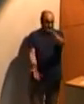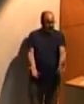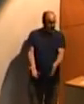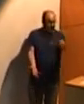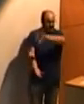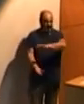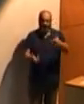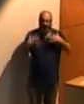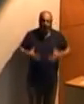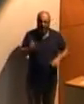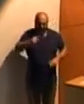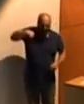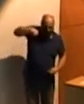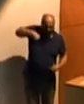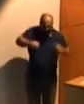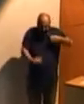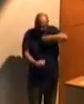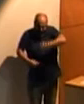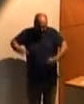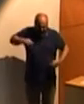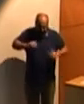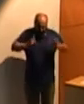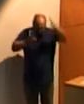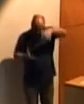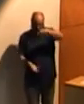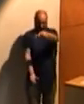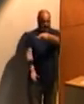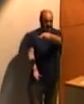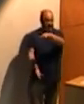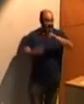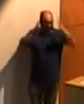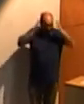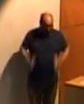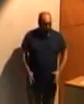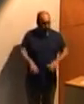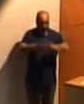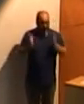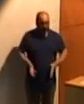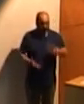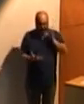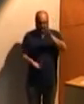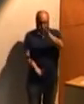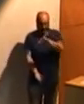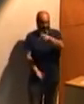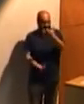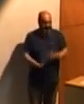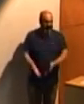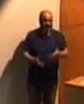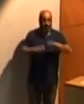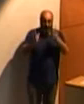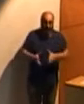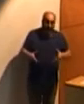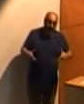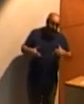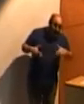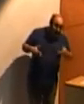sans que je pense aux poumons ou aux yeux ou à quoi que ce soit c'est le corps gêne en général c'est le corps entier morts-vivants savent